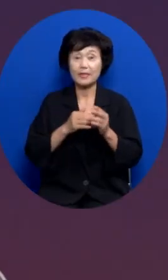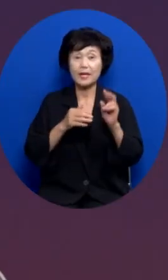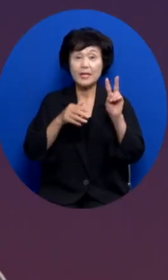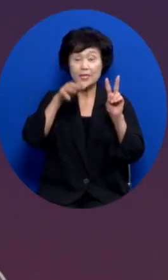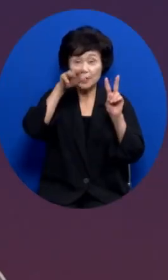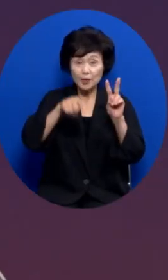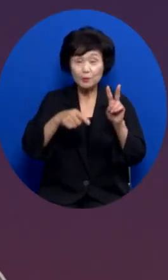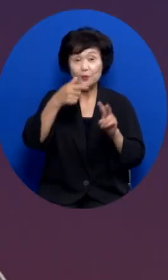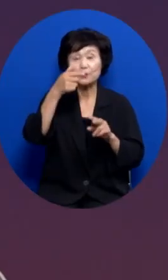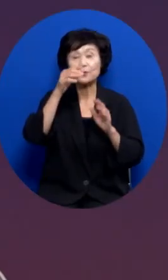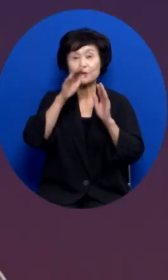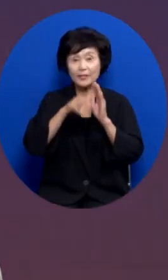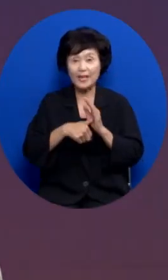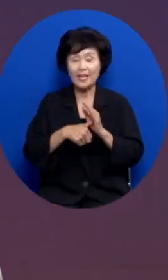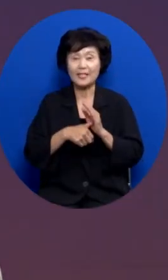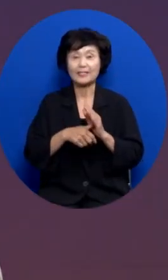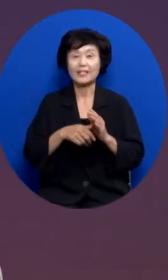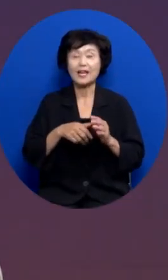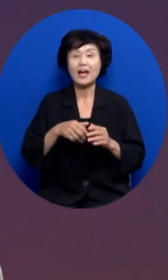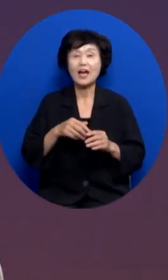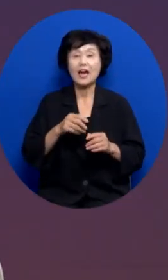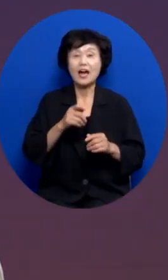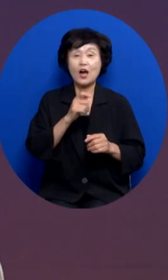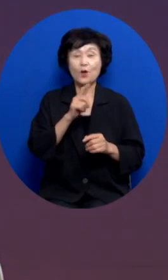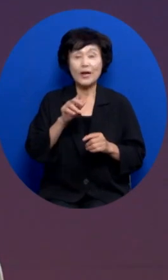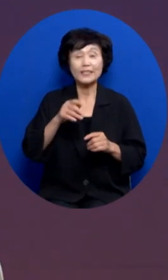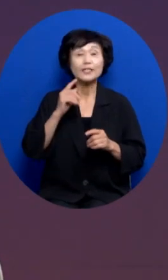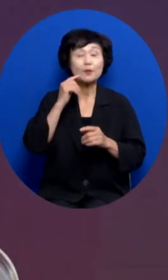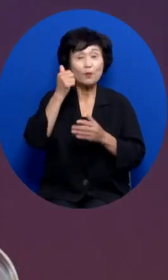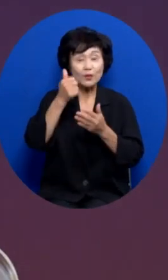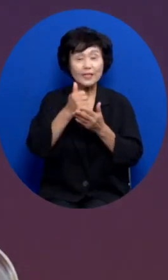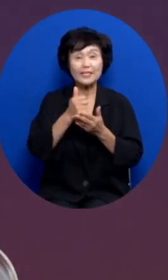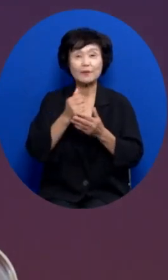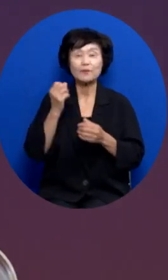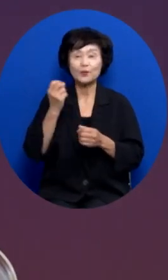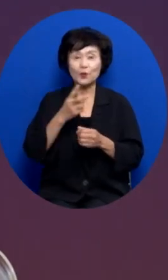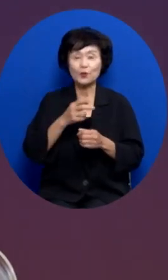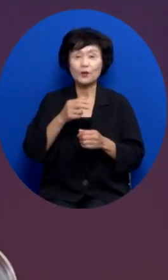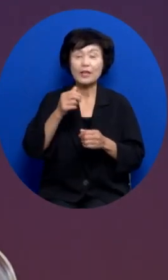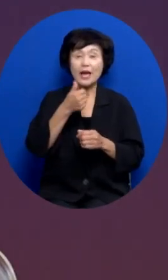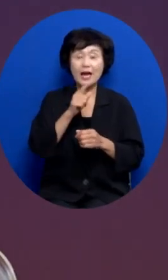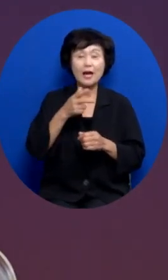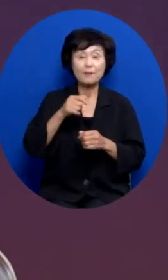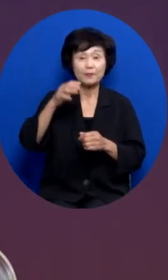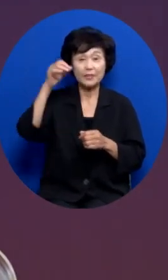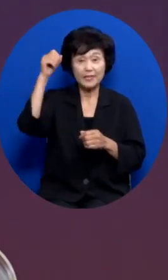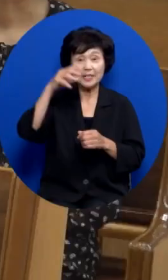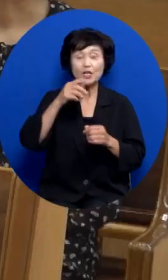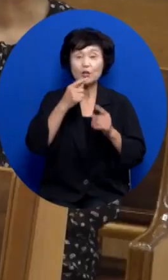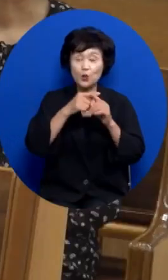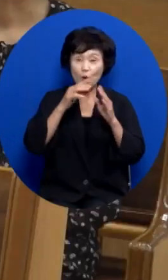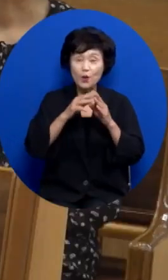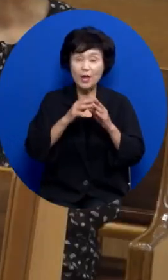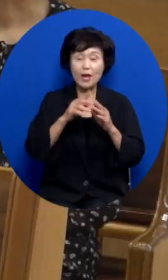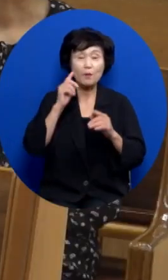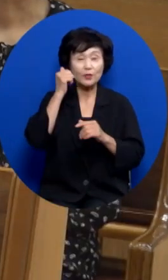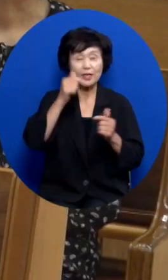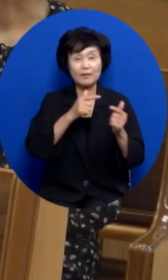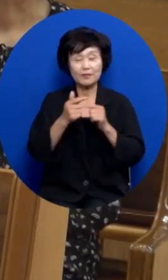2부 순서에선 주양교회 박형민 목사와 당진교회 박두석 목사, 한빛교회 백용현 목사의 말씀 선포와